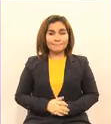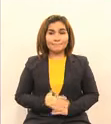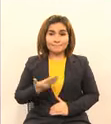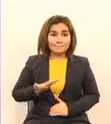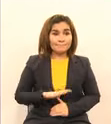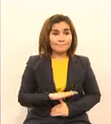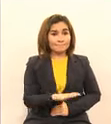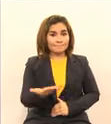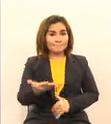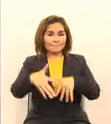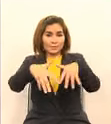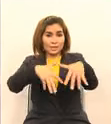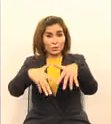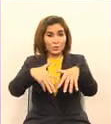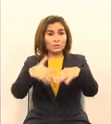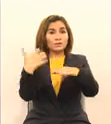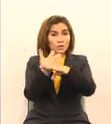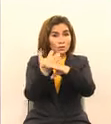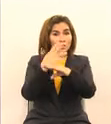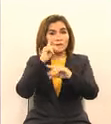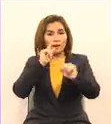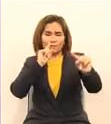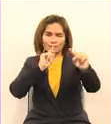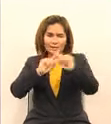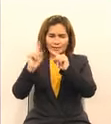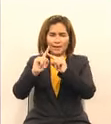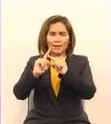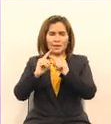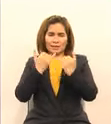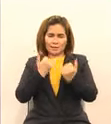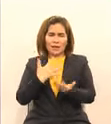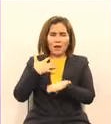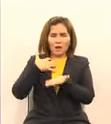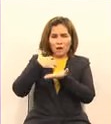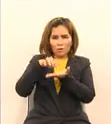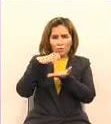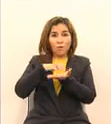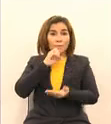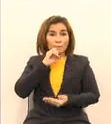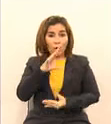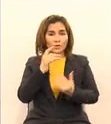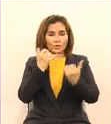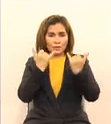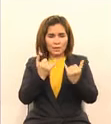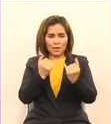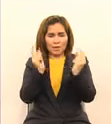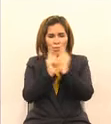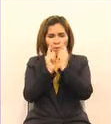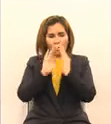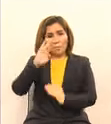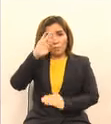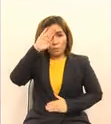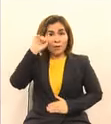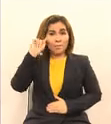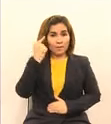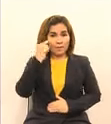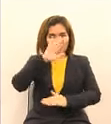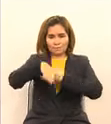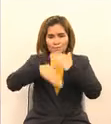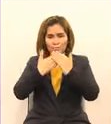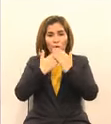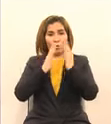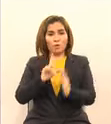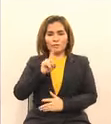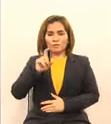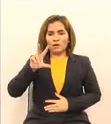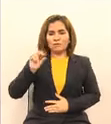ครับพี่น้องประชาชนครับก็เรียนอีกครั้งหนึ่งนะครับว่าเรามีผู้ป่วยรายใหม่